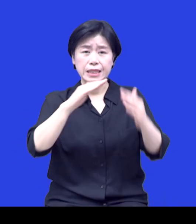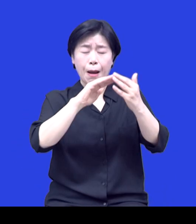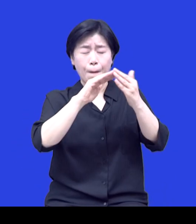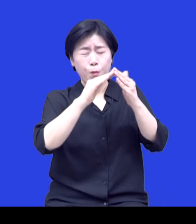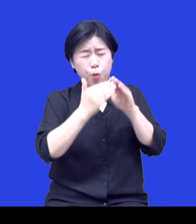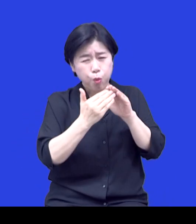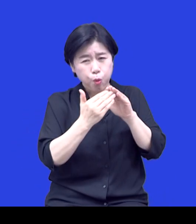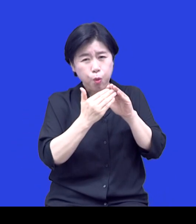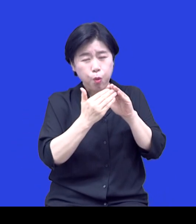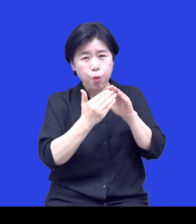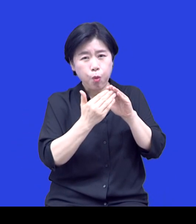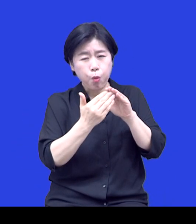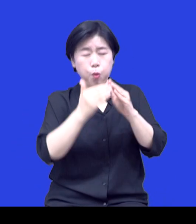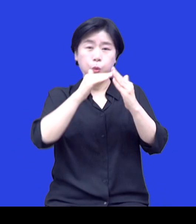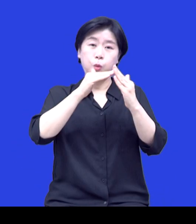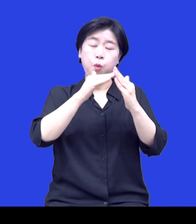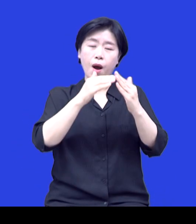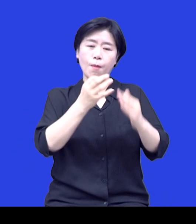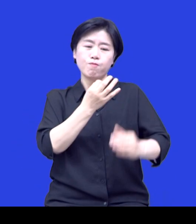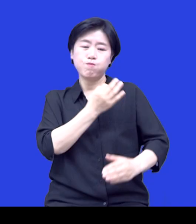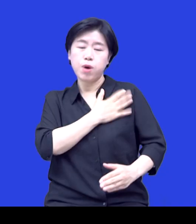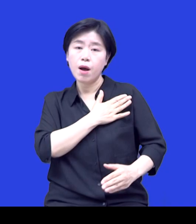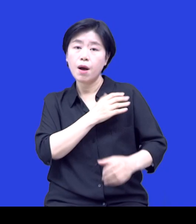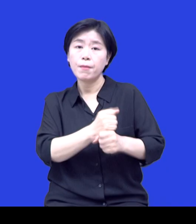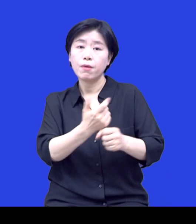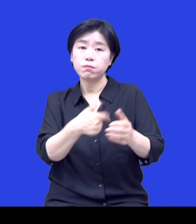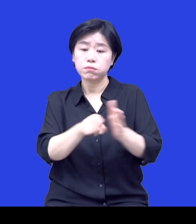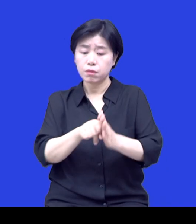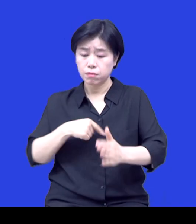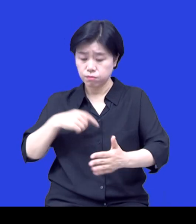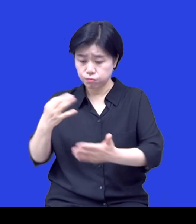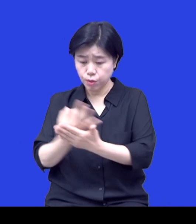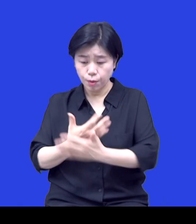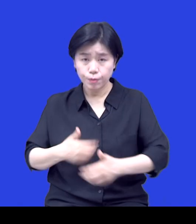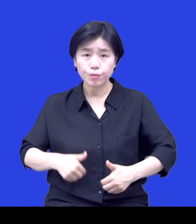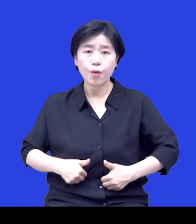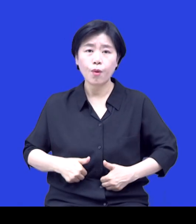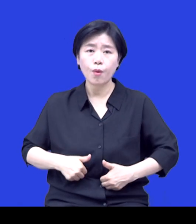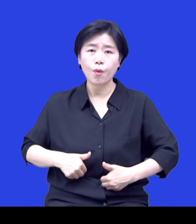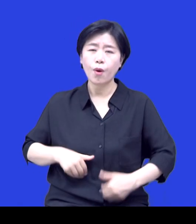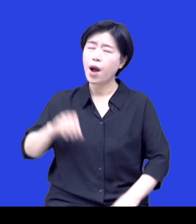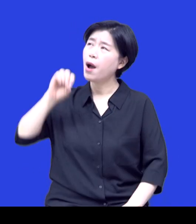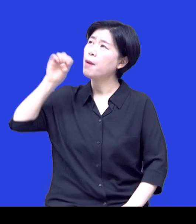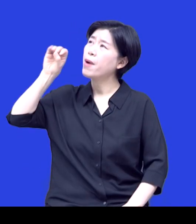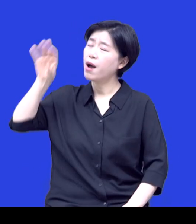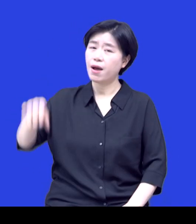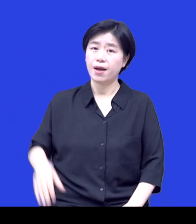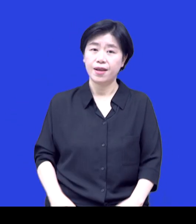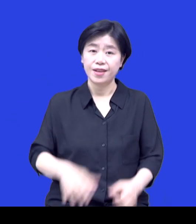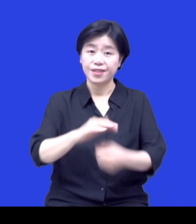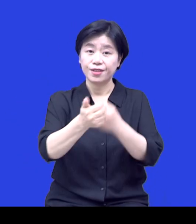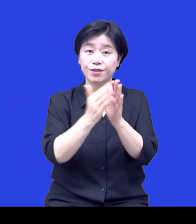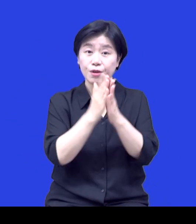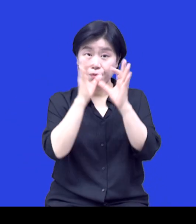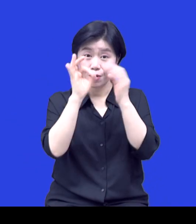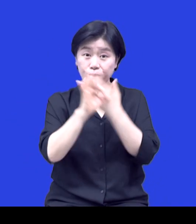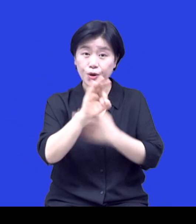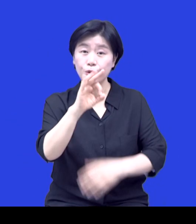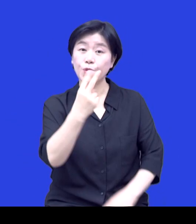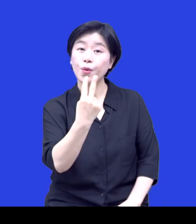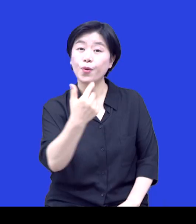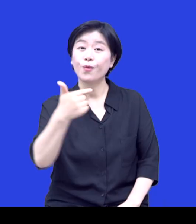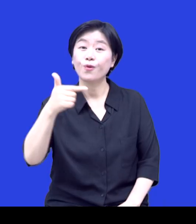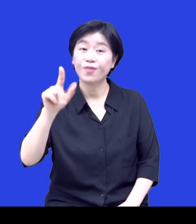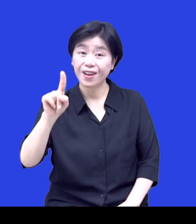되고 나는 정말 그렇게 살 수 없습니다. 나 요나의 심정이 정말 나는 이해가 가요. 예. 하나님